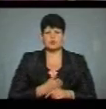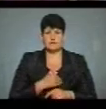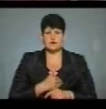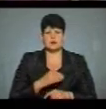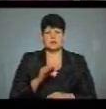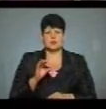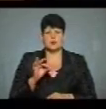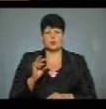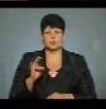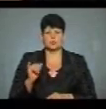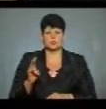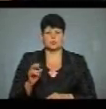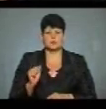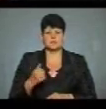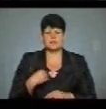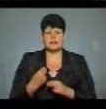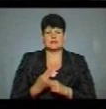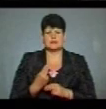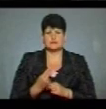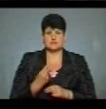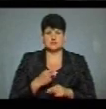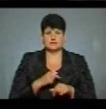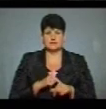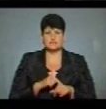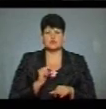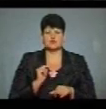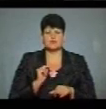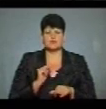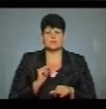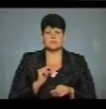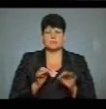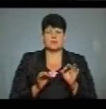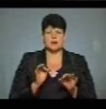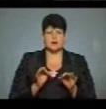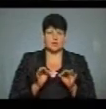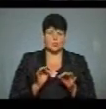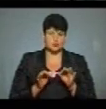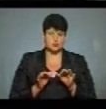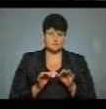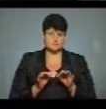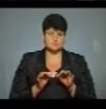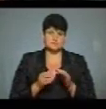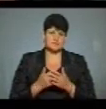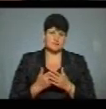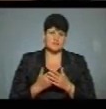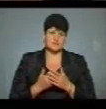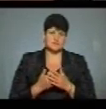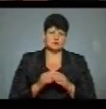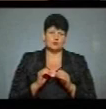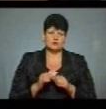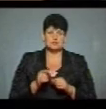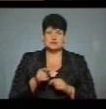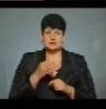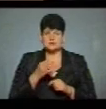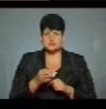онука. Він мене навчив відчувати природу, напевно, якщо так можна